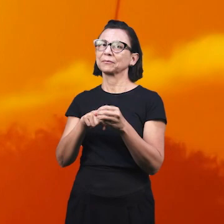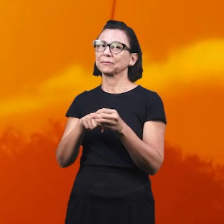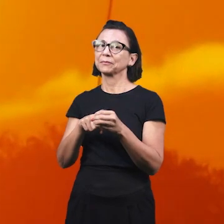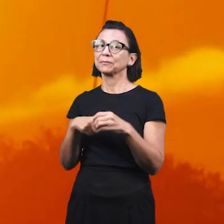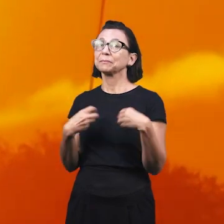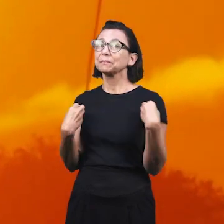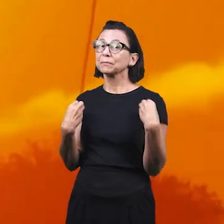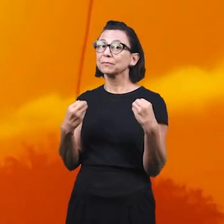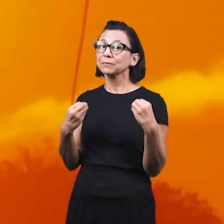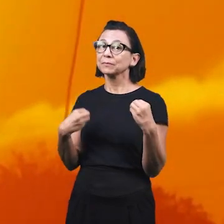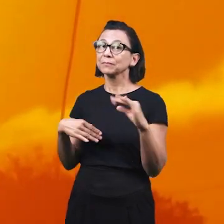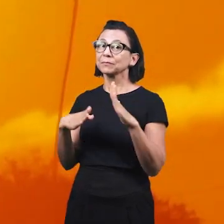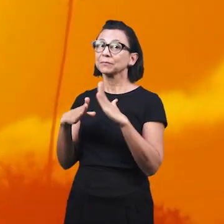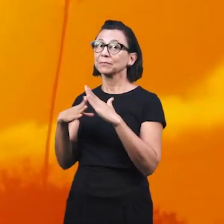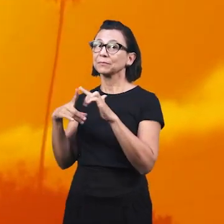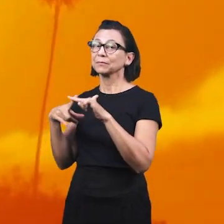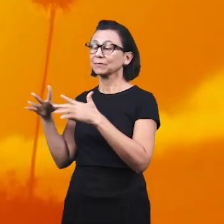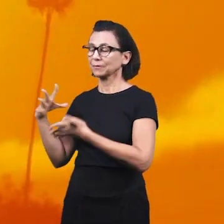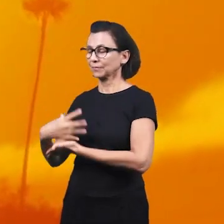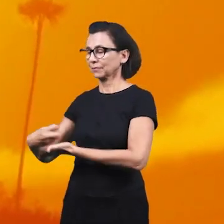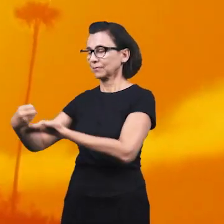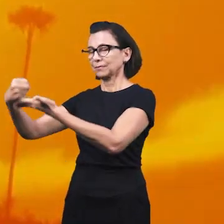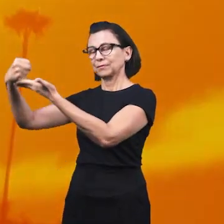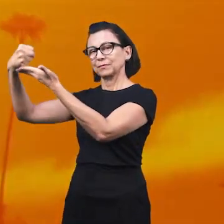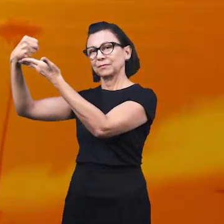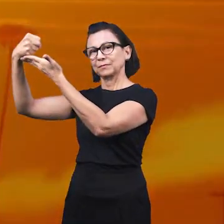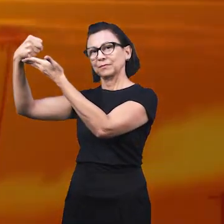Он придет забрать Свою